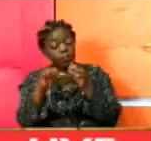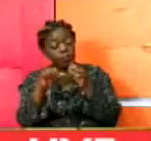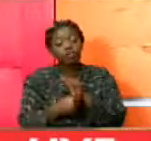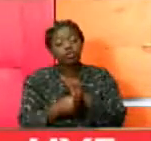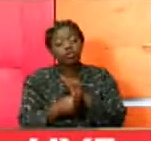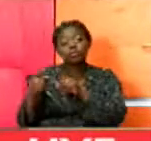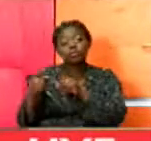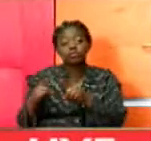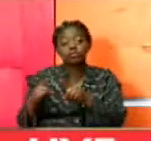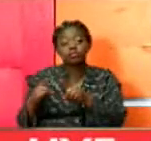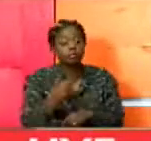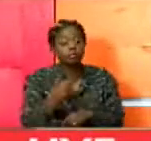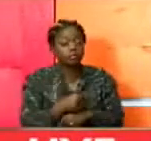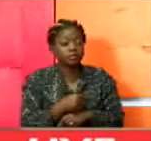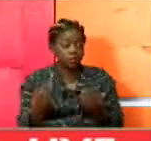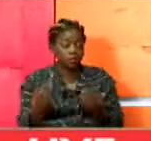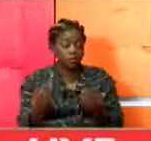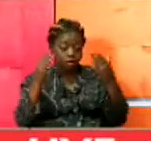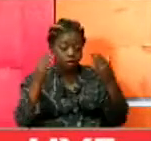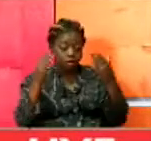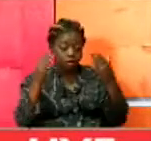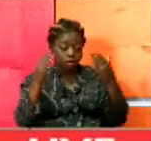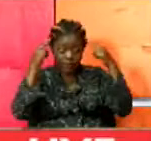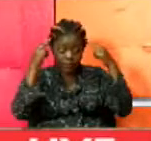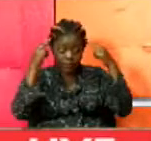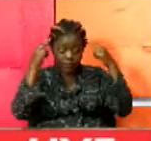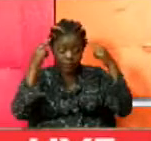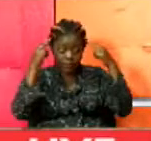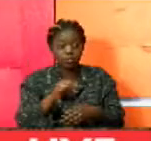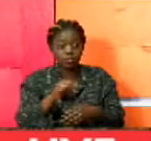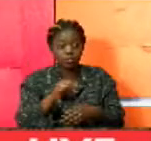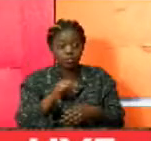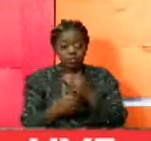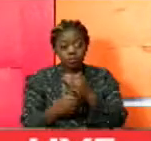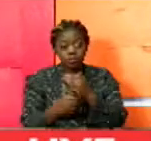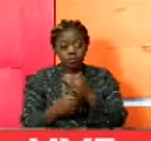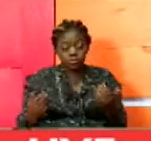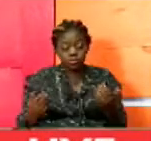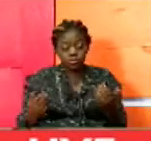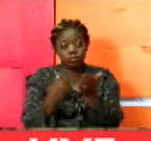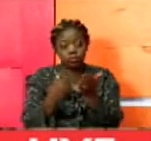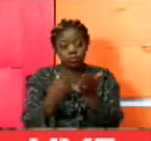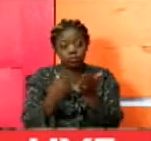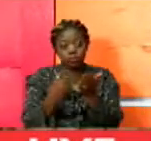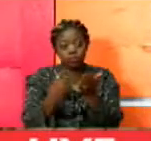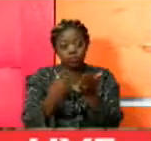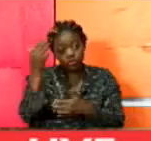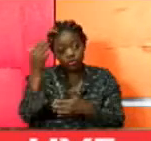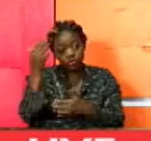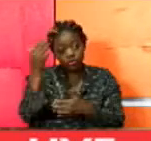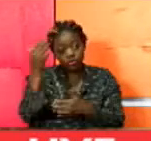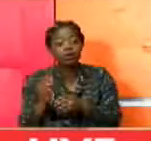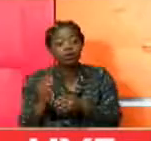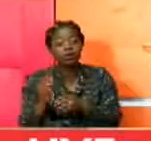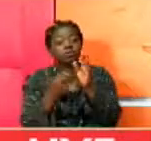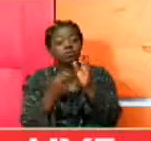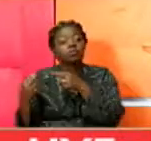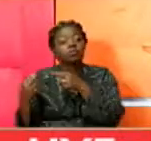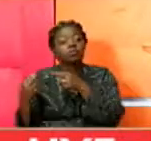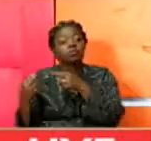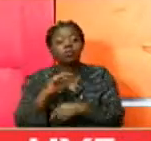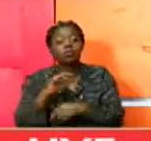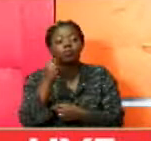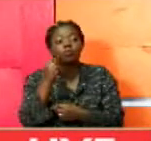ez'enjawulo. Sheikh Tirazia Namakula nga yatwala ensonga z'abakyala n'abavubuka mu Uganda Muslim Stream Council aliko byatulaga kuvunaanyizibwa omukyala omusiraamu